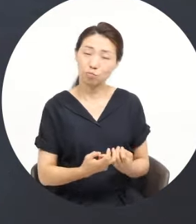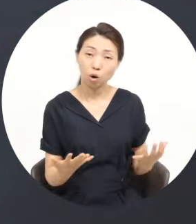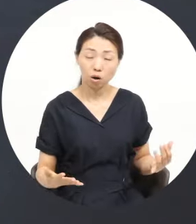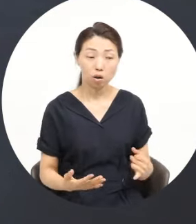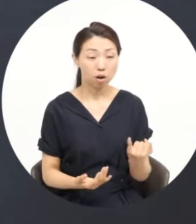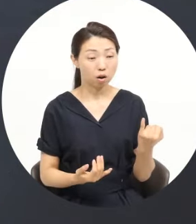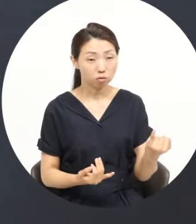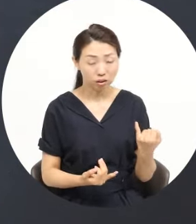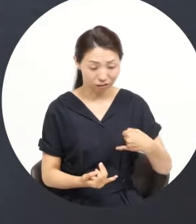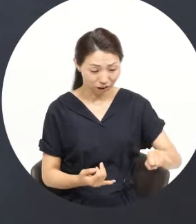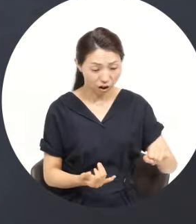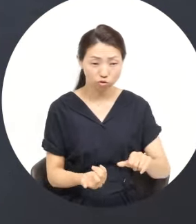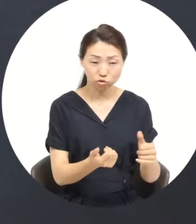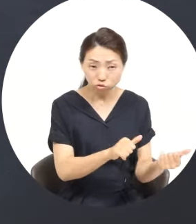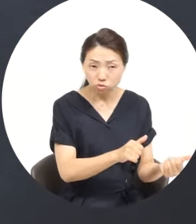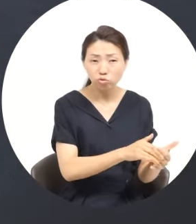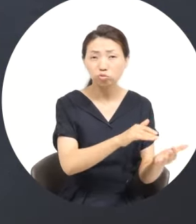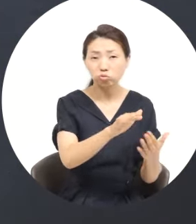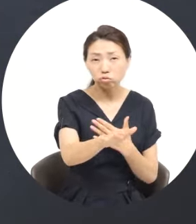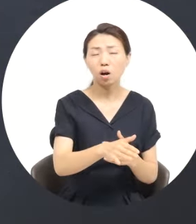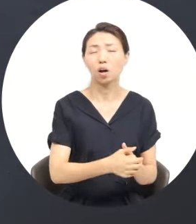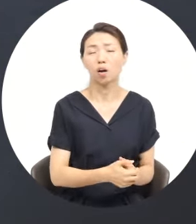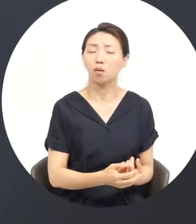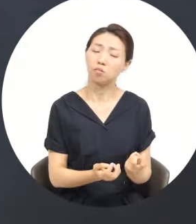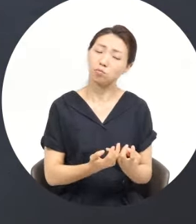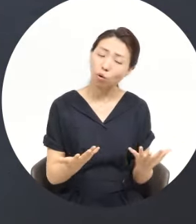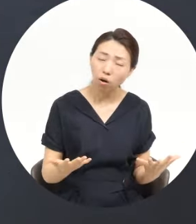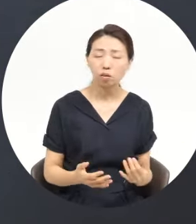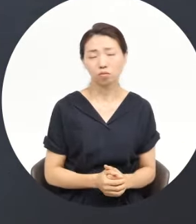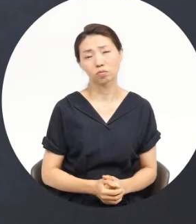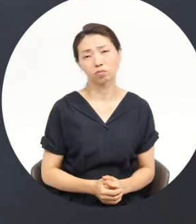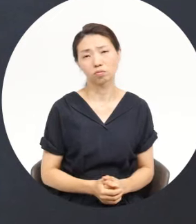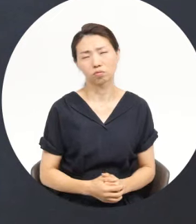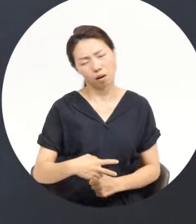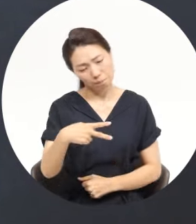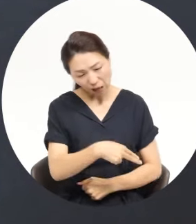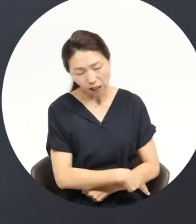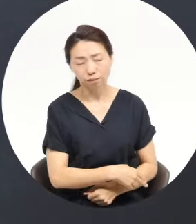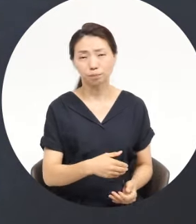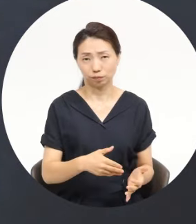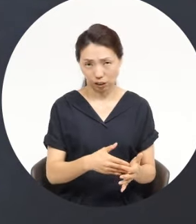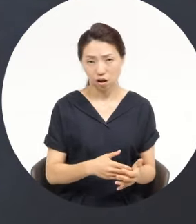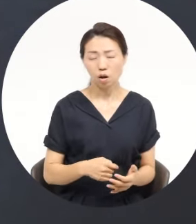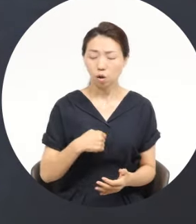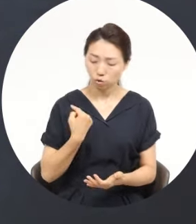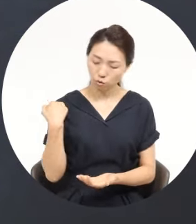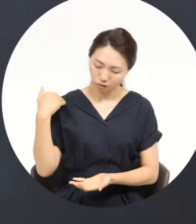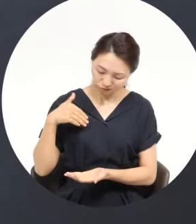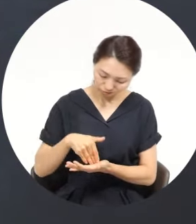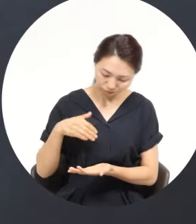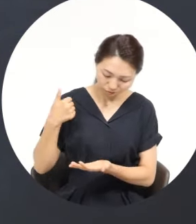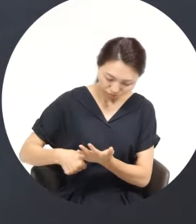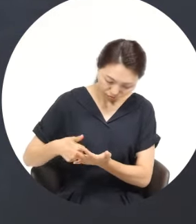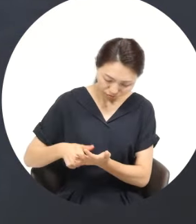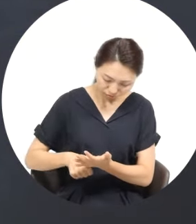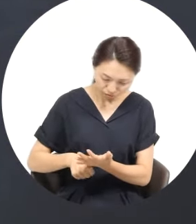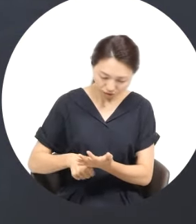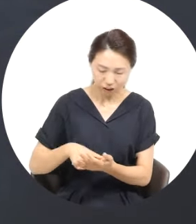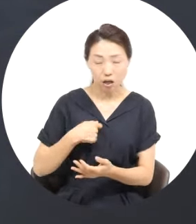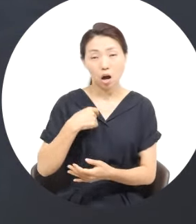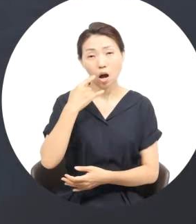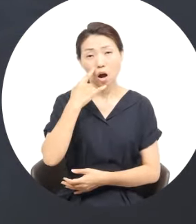천도지 지내주고 참회해야지 내가 어떻게 하겠냐 이렇게 딱 끊고 자기 참회를 먼저 해서 자기